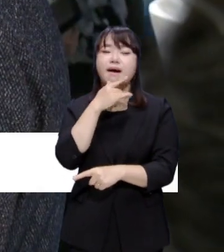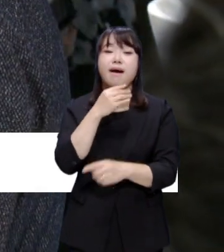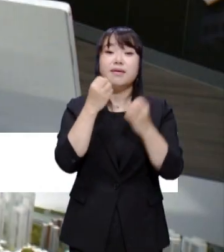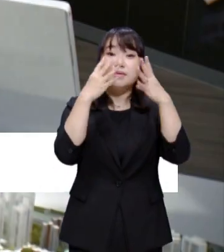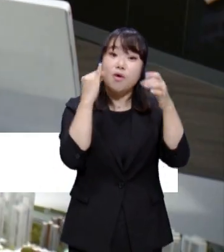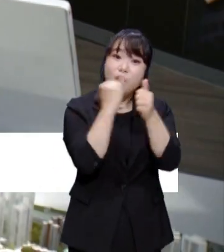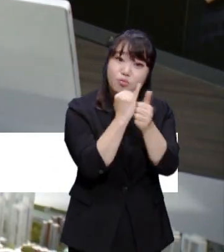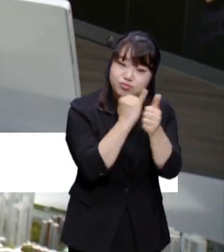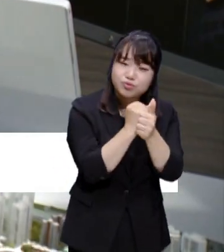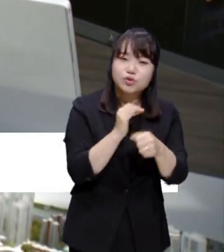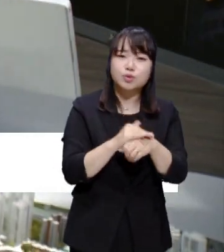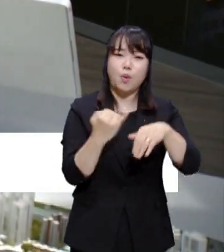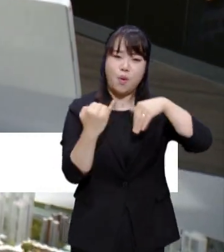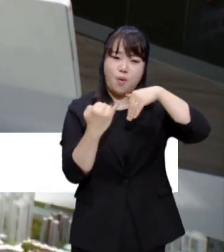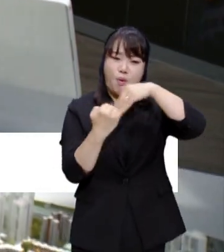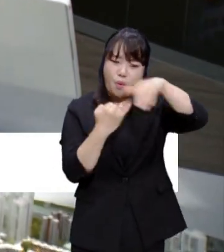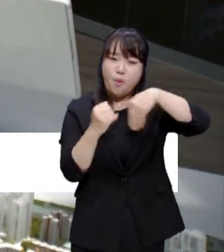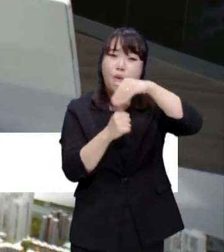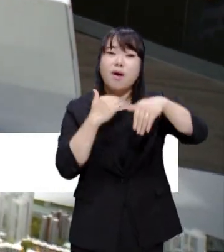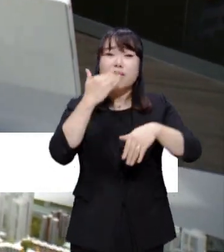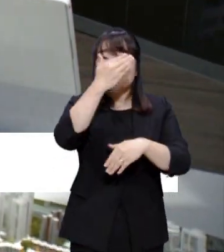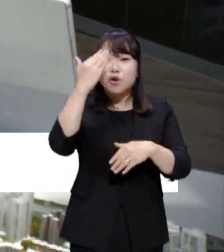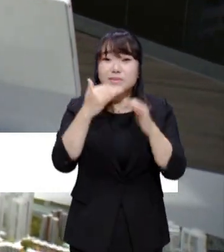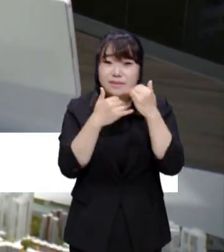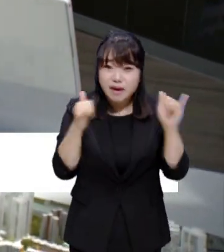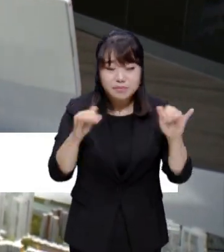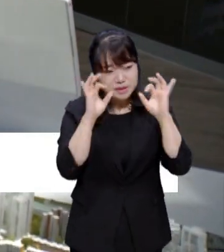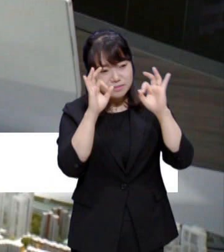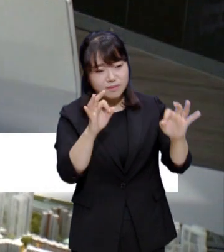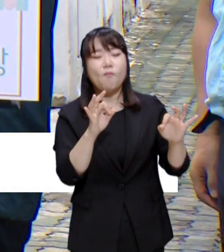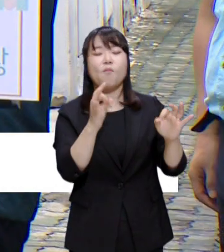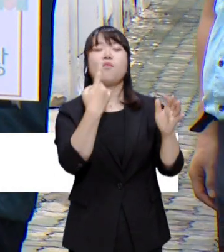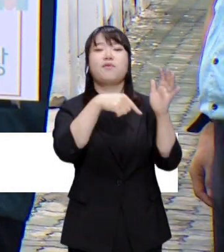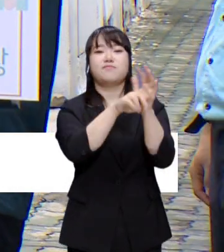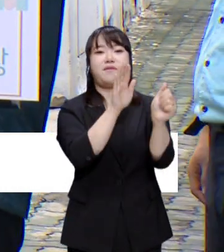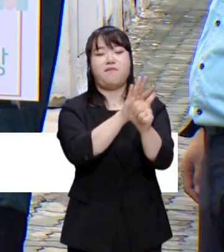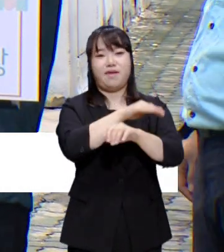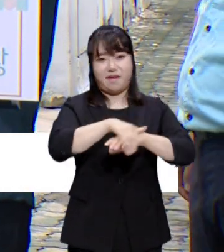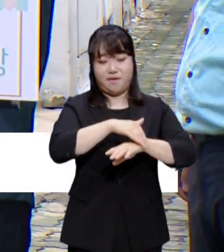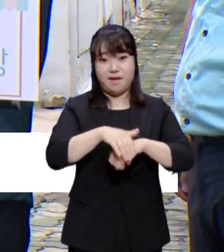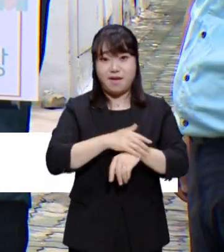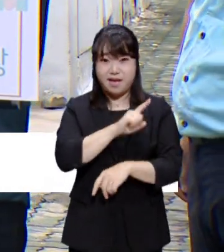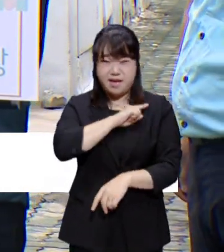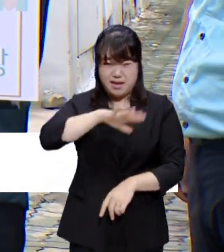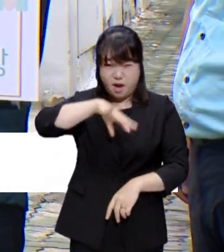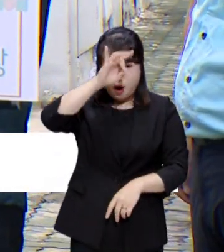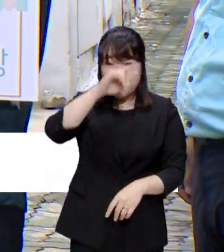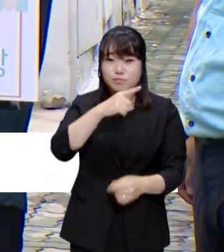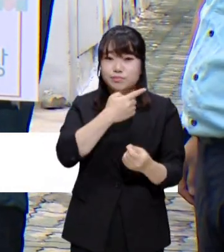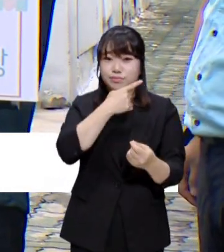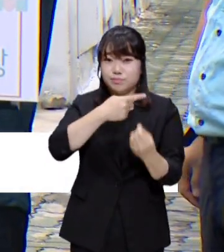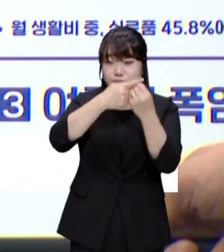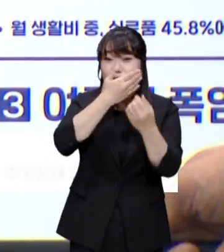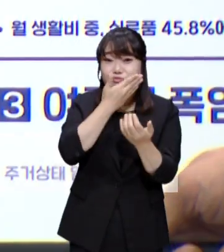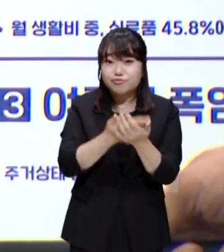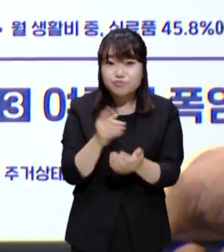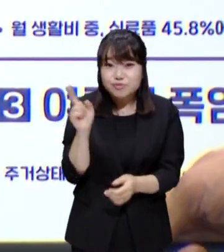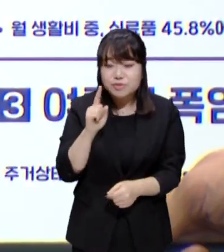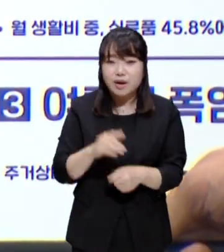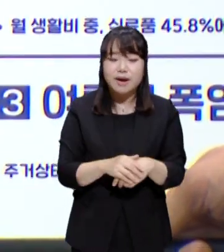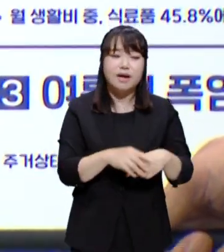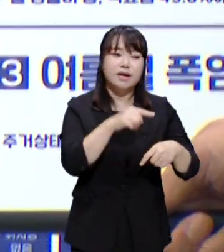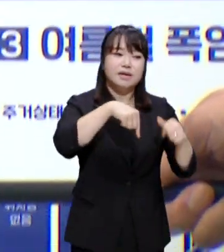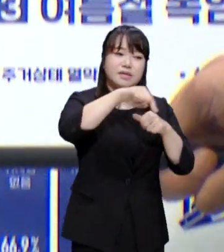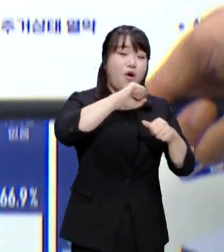청년, 사회초년생 등을 위해서라고 설명했습니다. 민선 8기 가장 중요하게 추진하고 있는